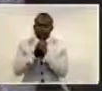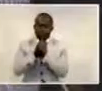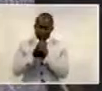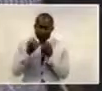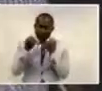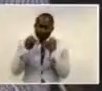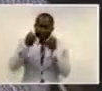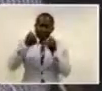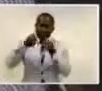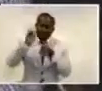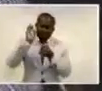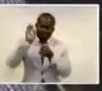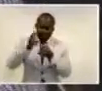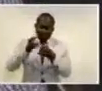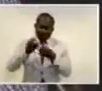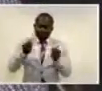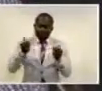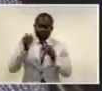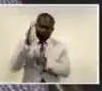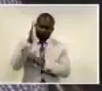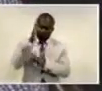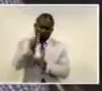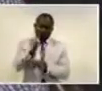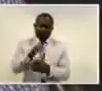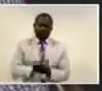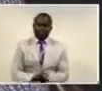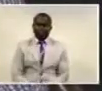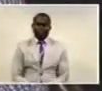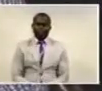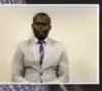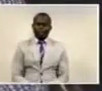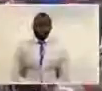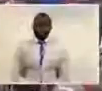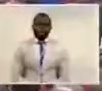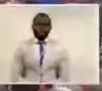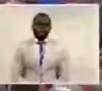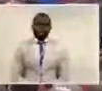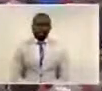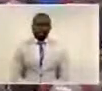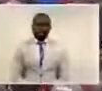ubwo azakubwira umurongo wakurikiza